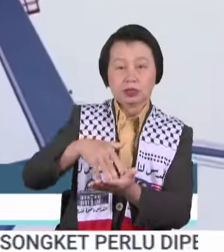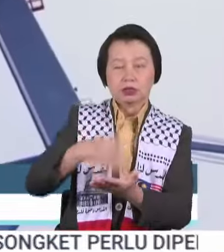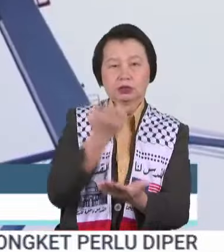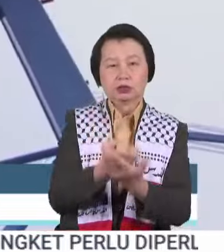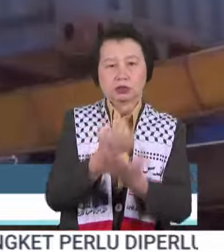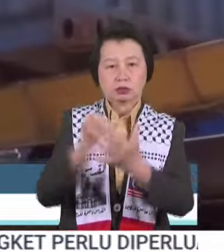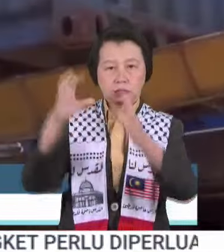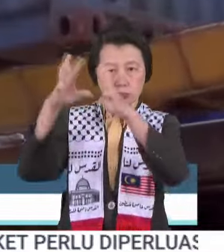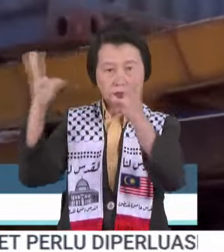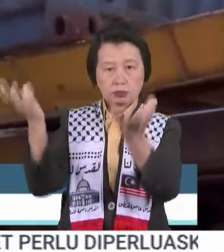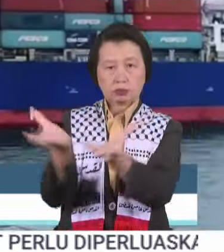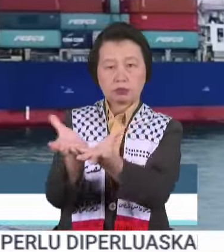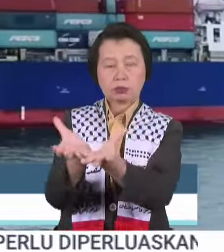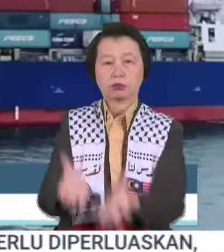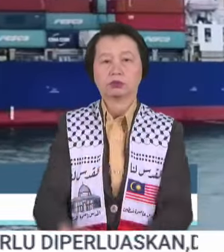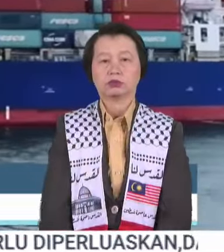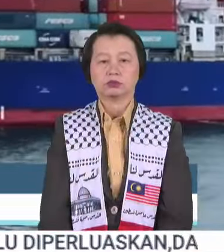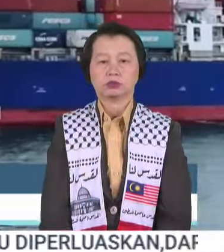ekonomi dunia.